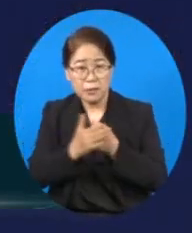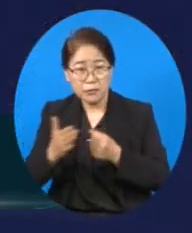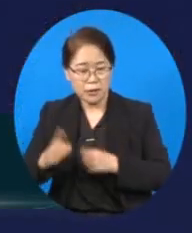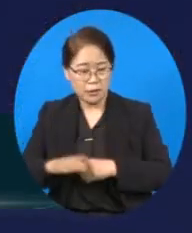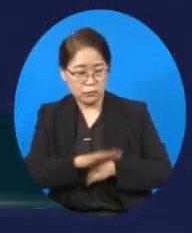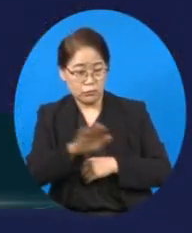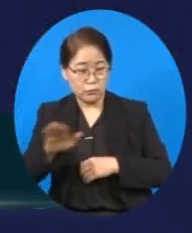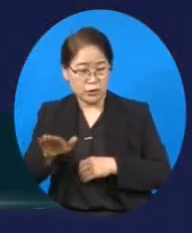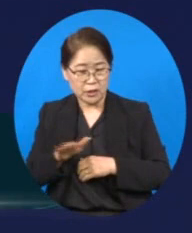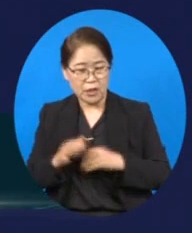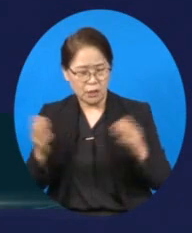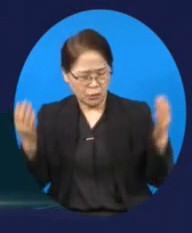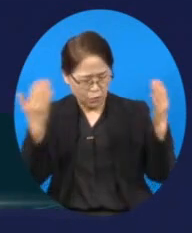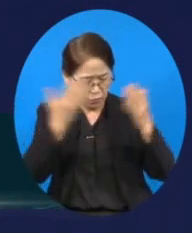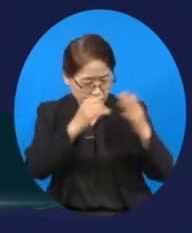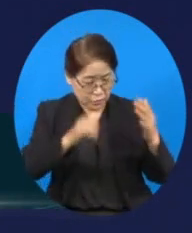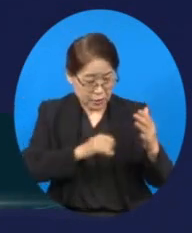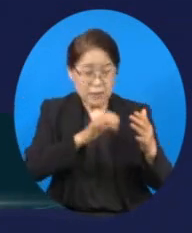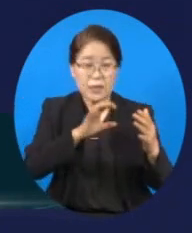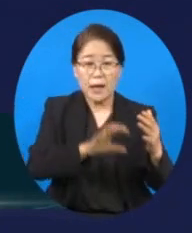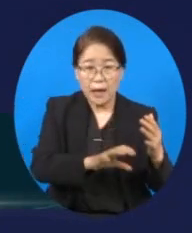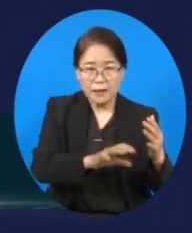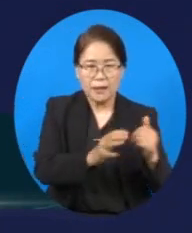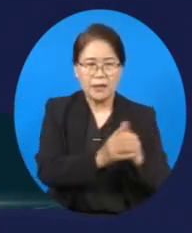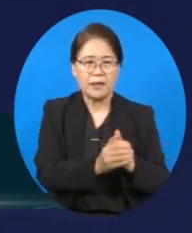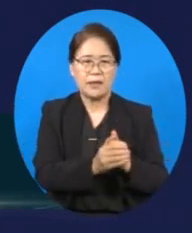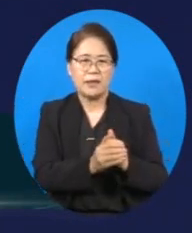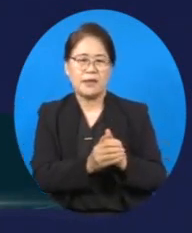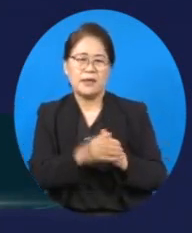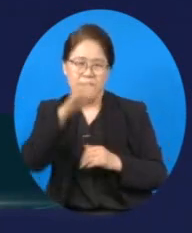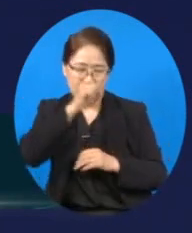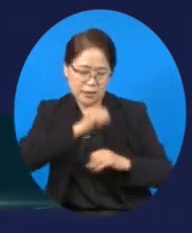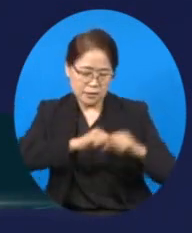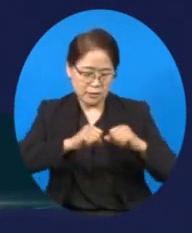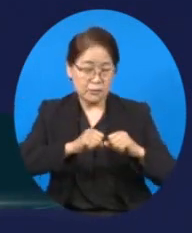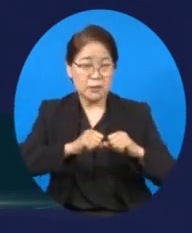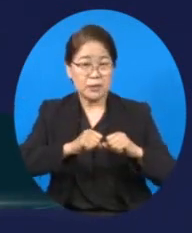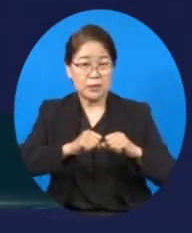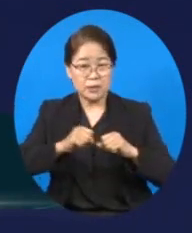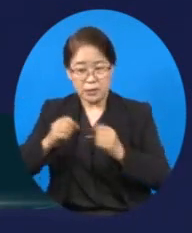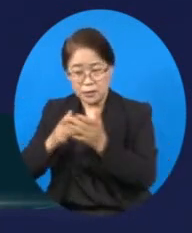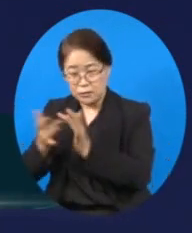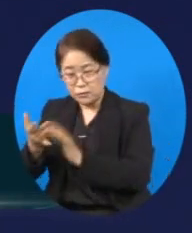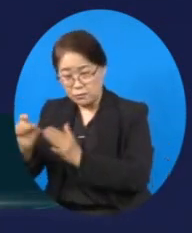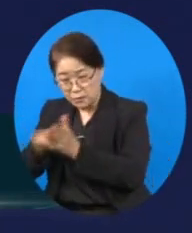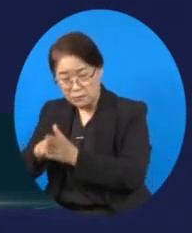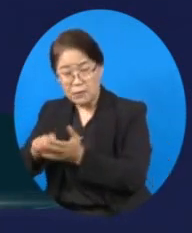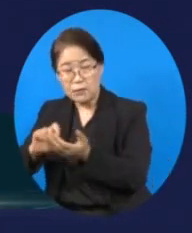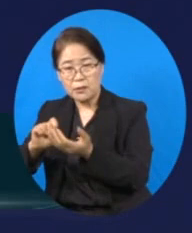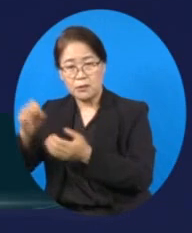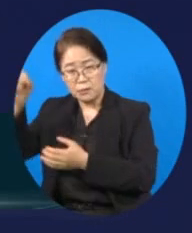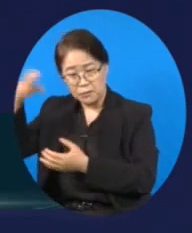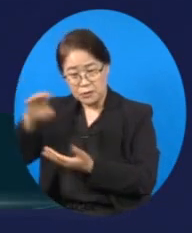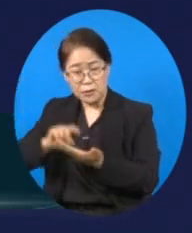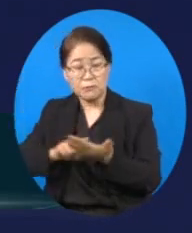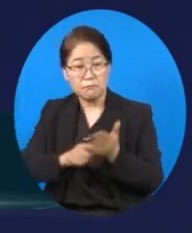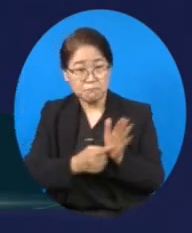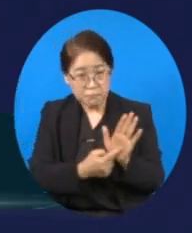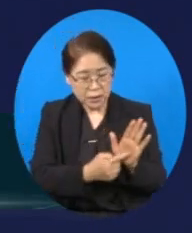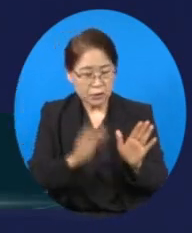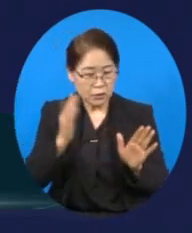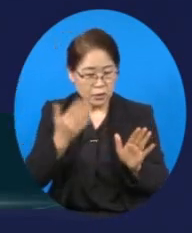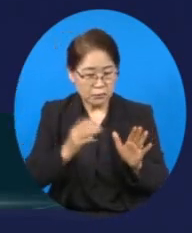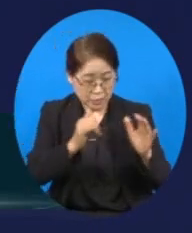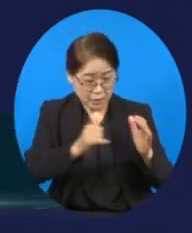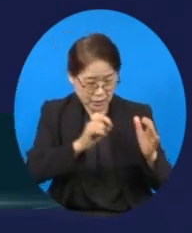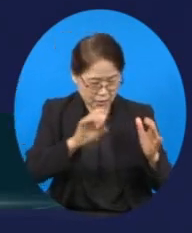우리가이 어두운 세상 속에서 착한 행실로 빛을 바라게 된다면 세상 사람들은